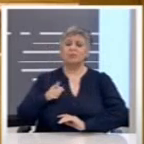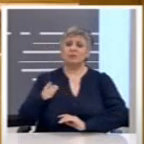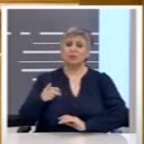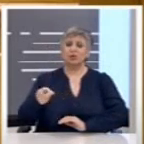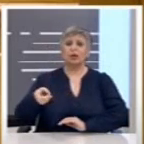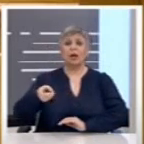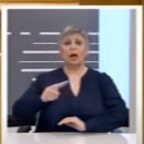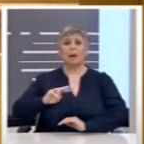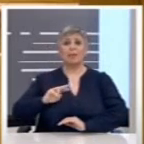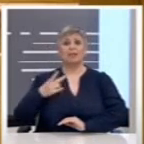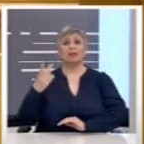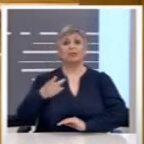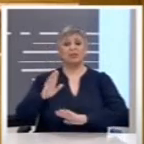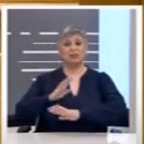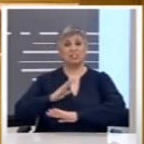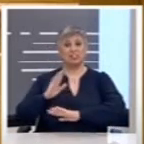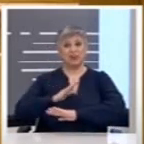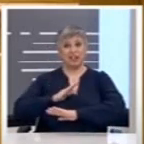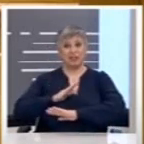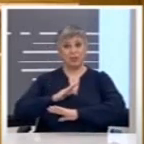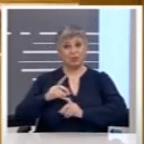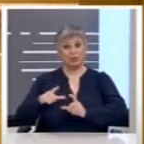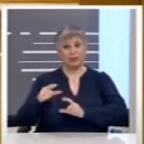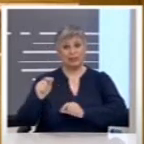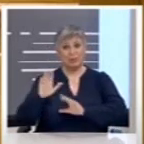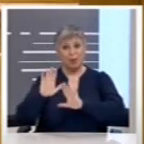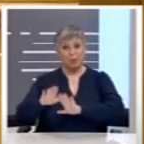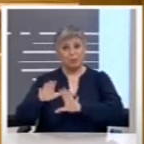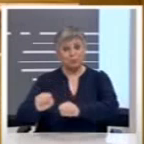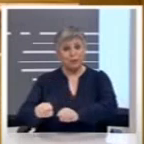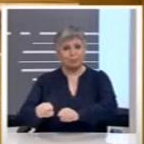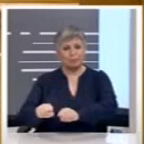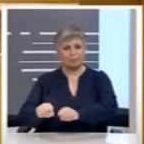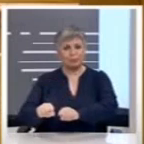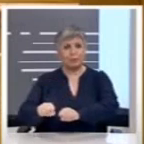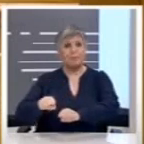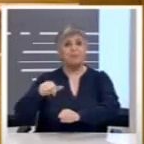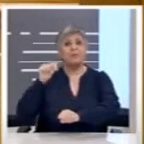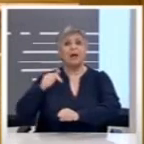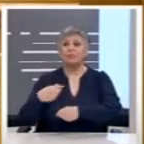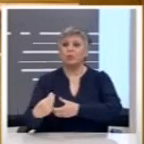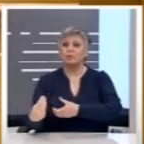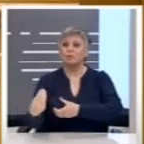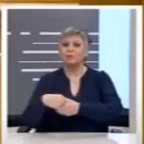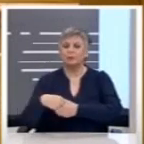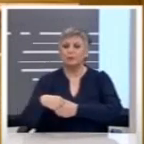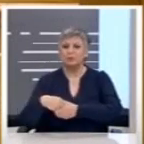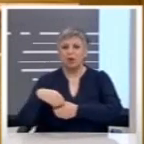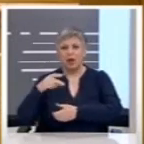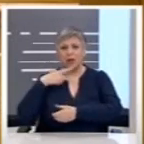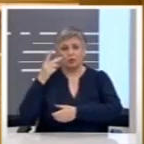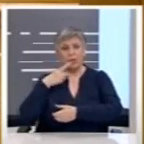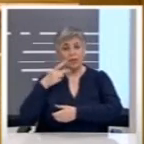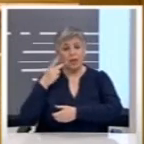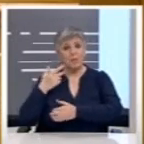πάρει τα στρατεύματά της από την Κύπρο, δεν θέλει να παραιτηθεί από τα δίθεν παρεμβατικά δικαιώματα και ότι αυτά πρέπει